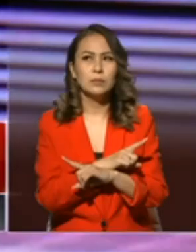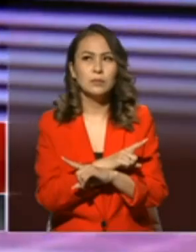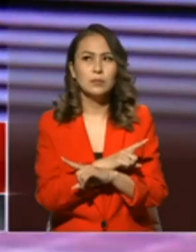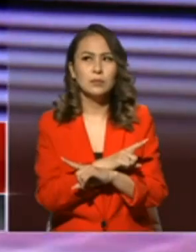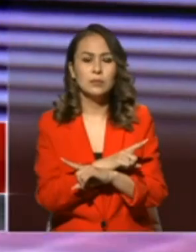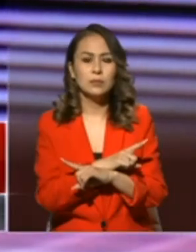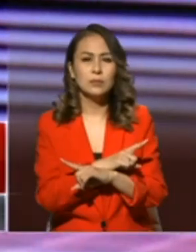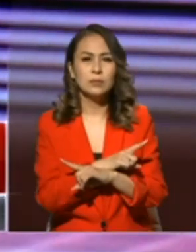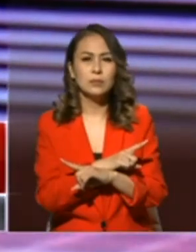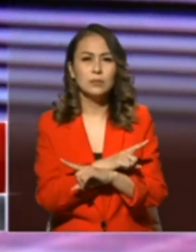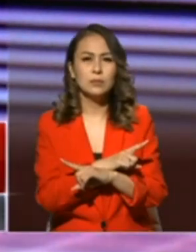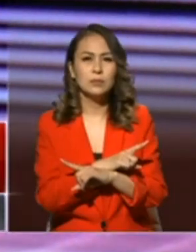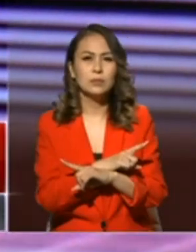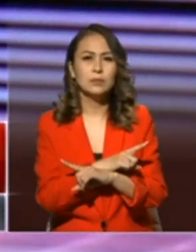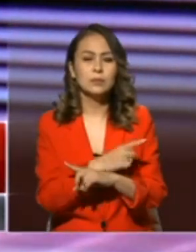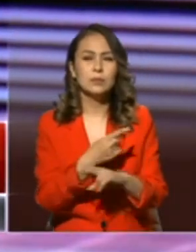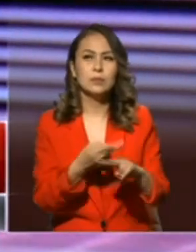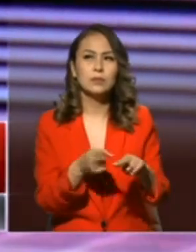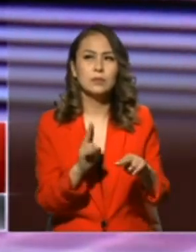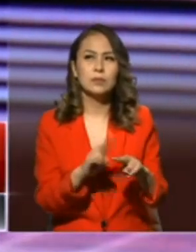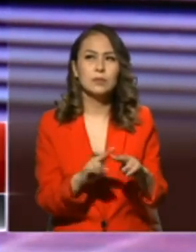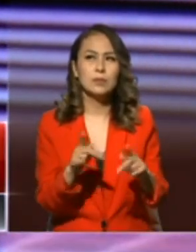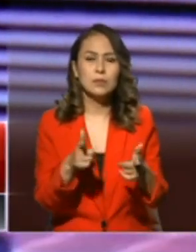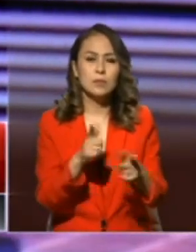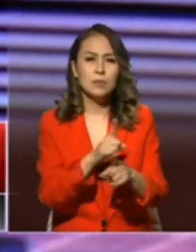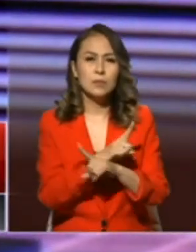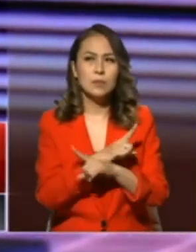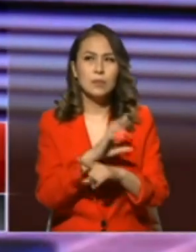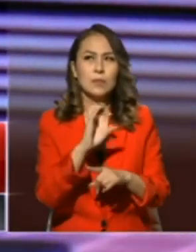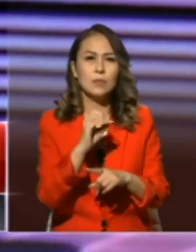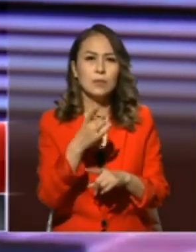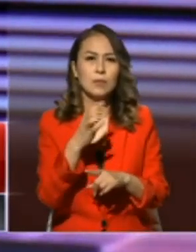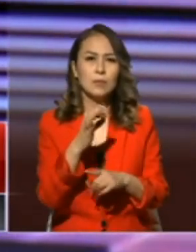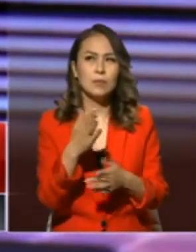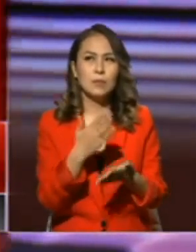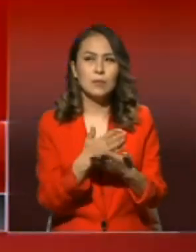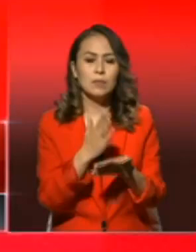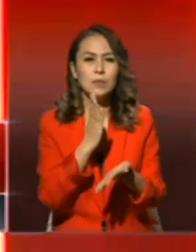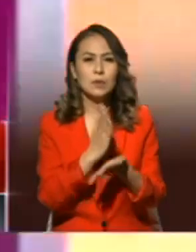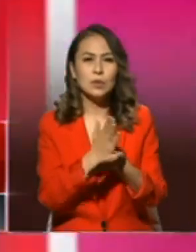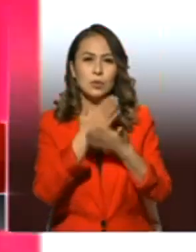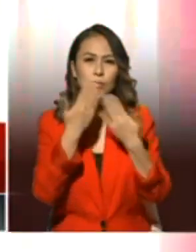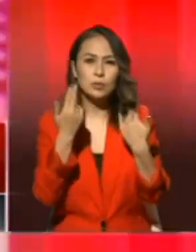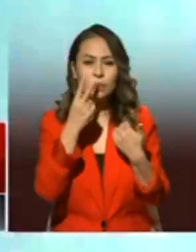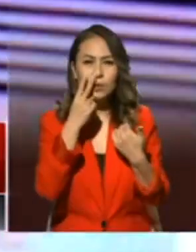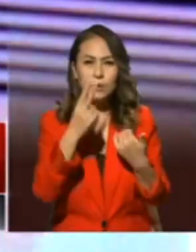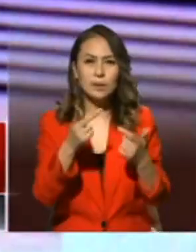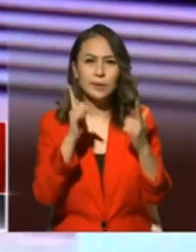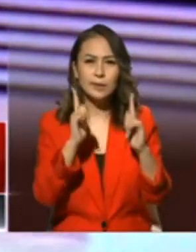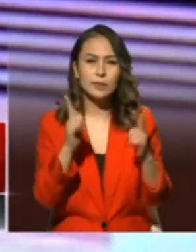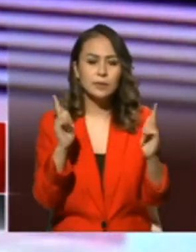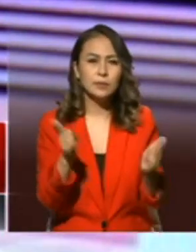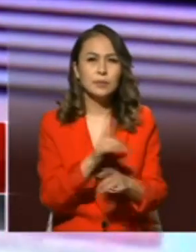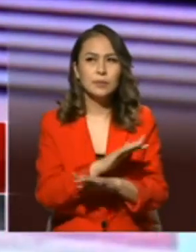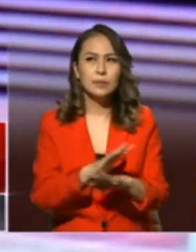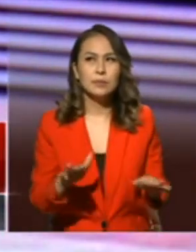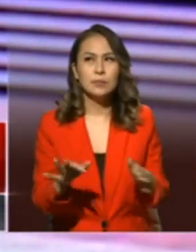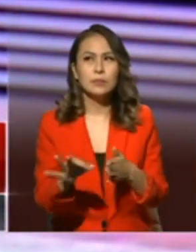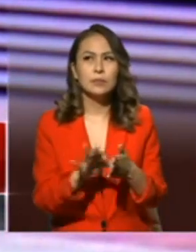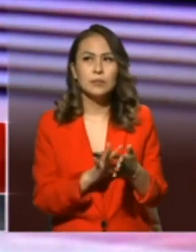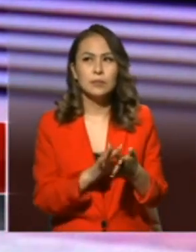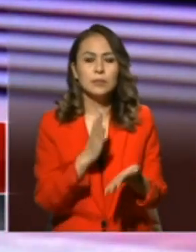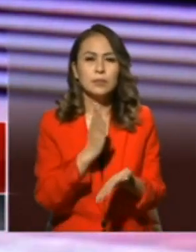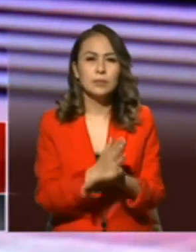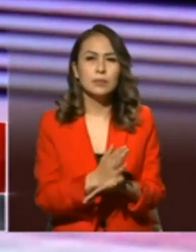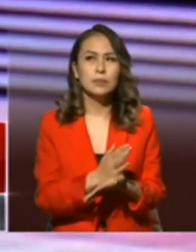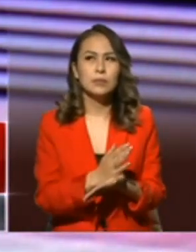жарамайды. Ол сол моментте қайтыс болды ма, сол кезде ЕГОВ-та, допустим, келісім бар ма, жоқ па? Егер келіспеймін деген сөз, демек ол уже келісім